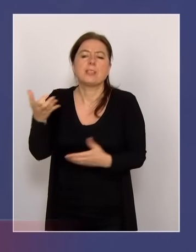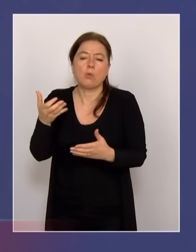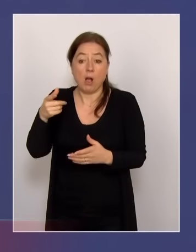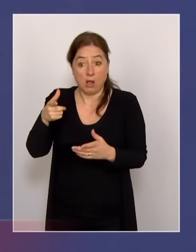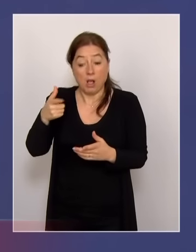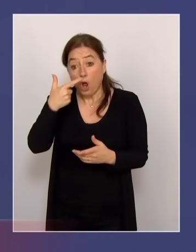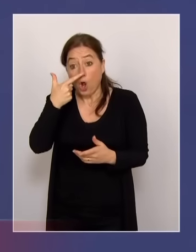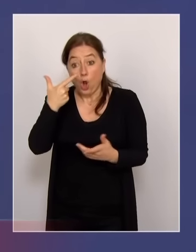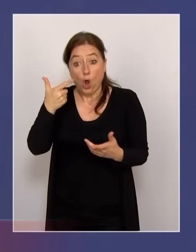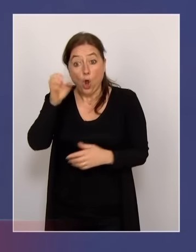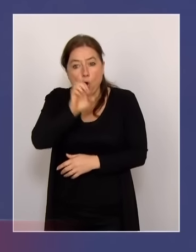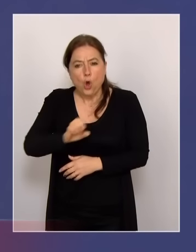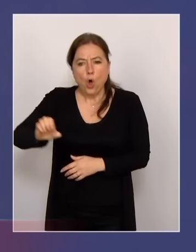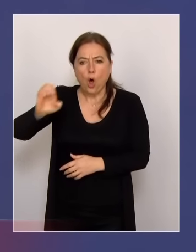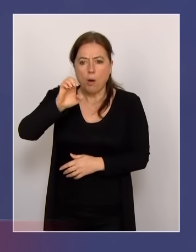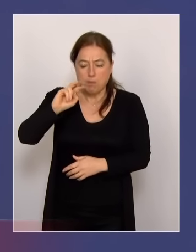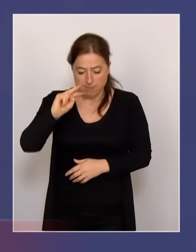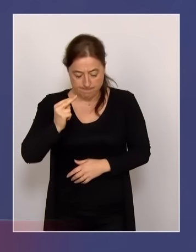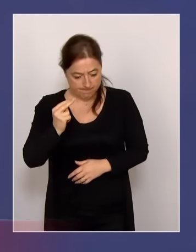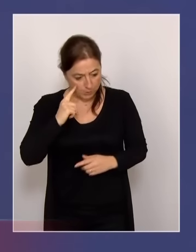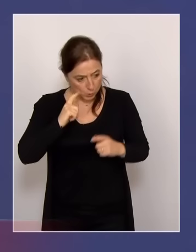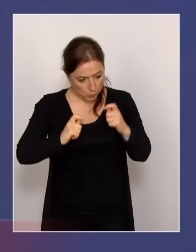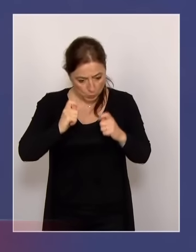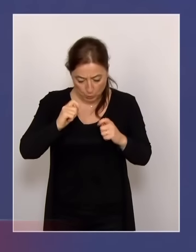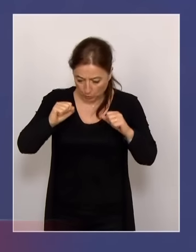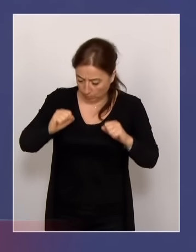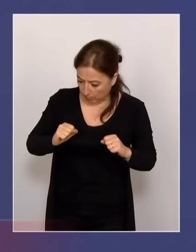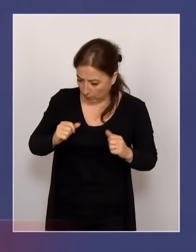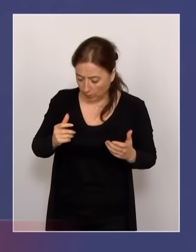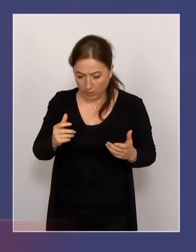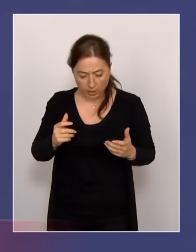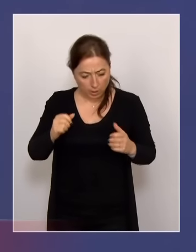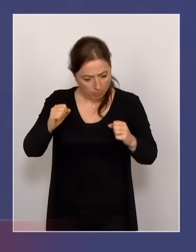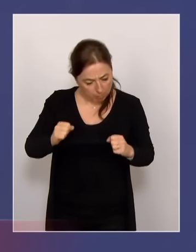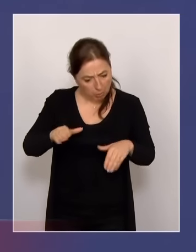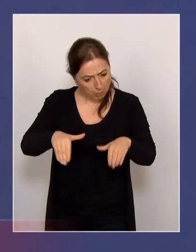pense son déclin, doute d'elle-même. à nouveau notre Europe ne s'aime pas.